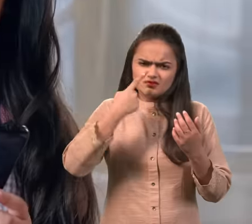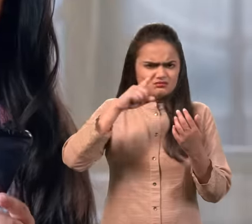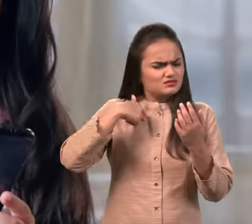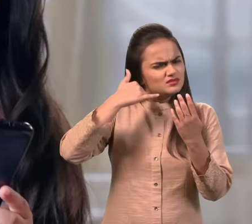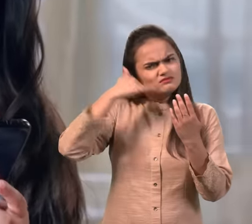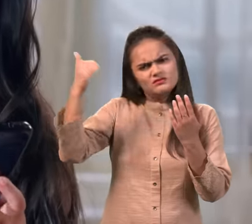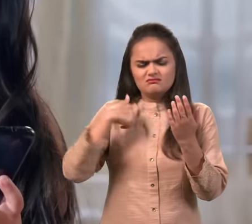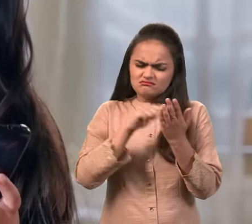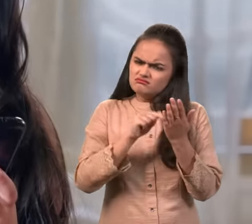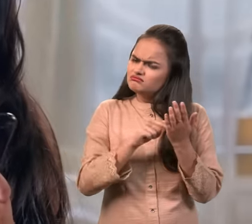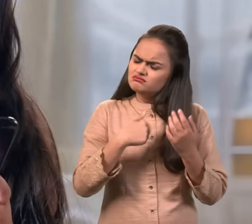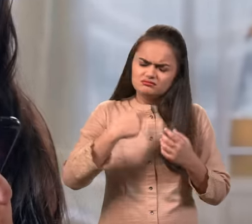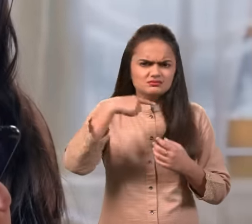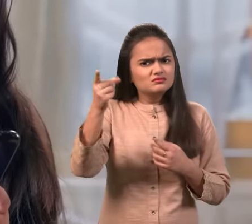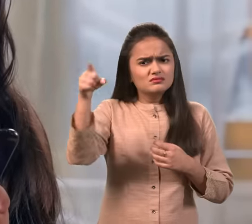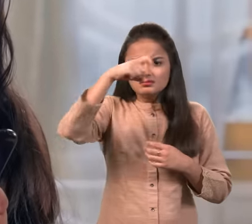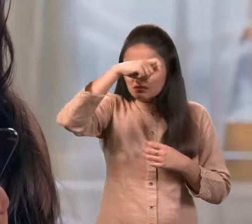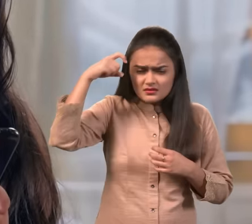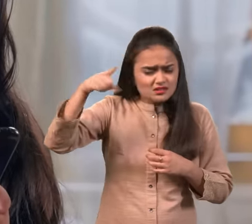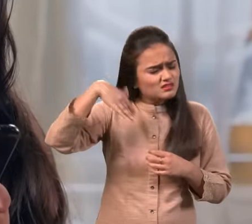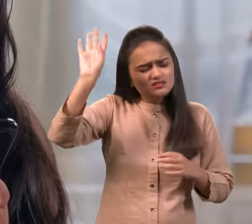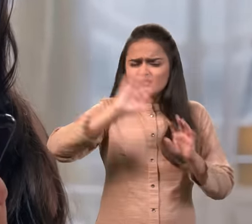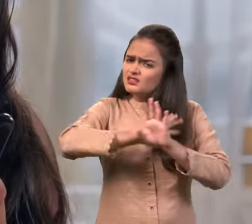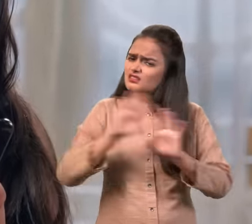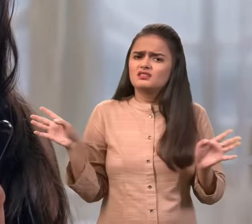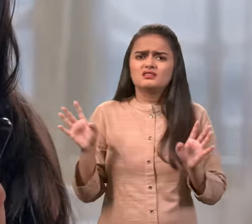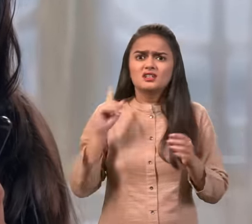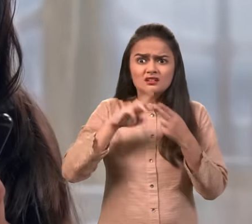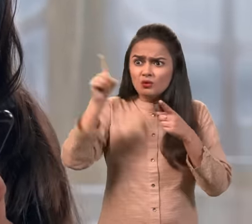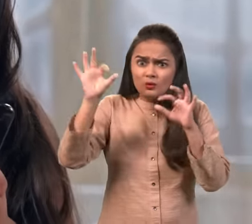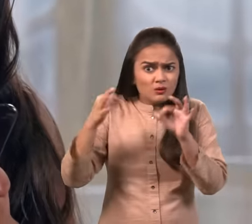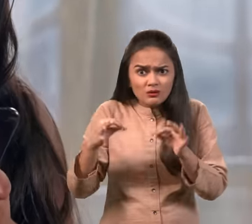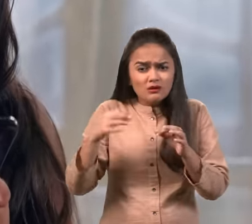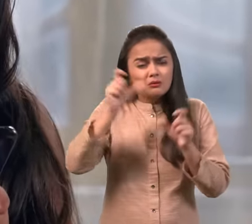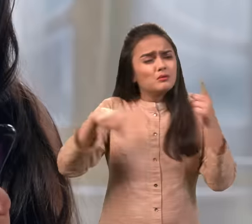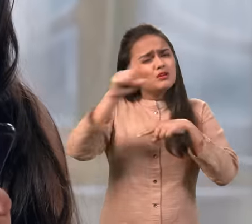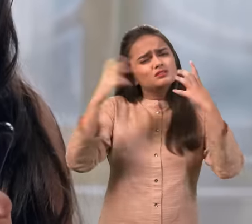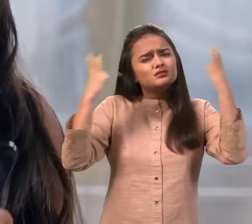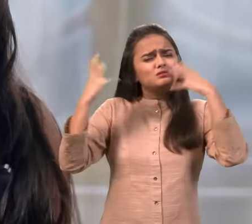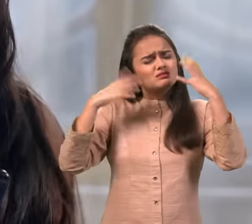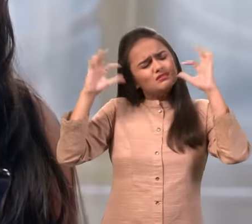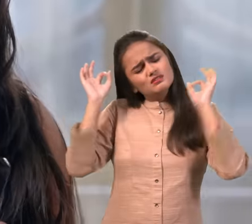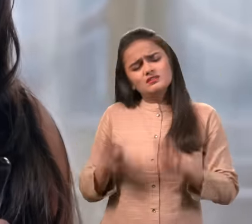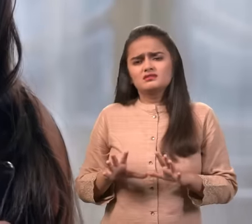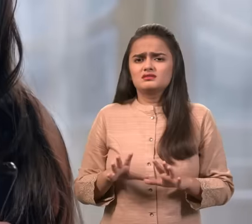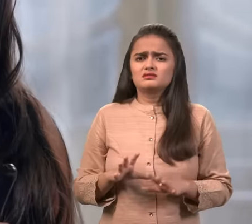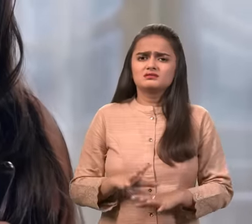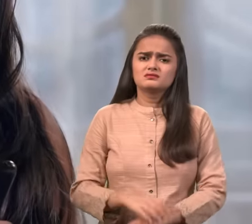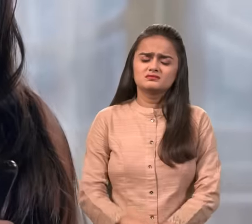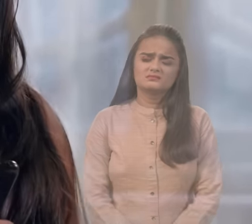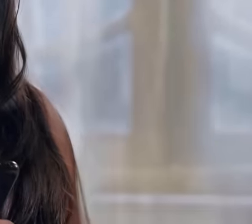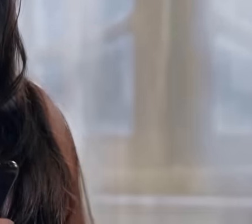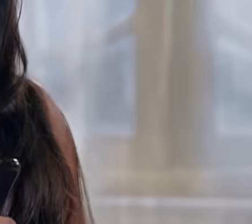अभी गुलाबो को फोन करके कहती कि नौकरी पे मत जाओ, वो नहीं रहती है तो सब मुझे डांटते।